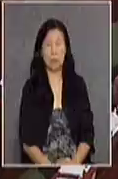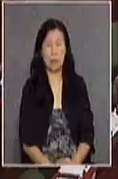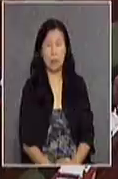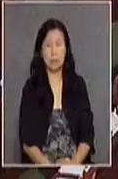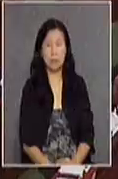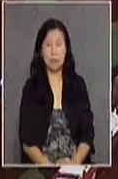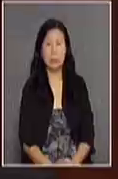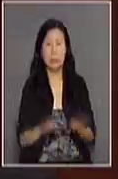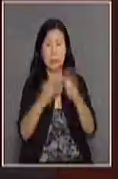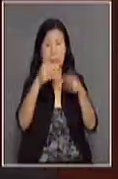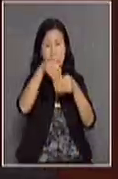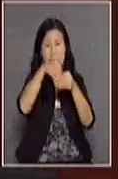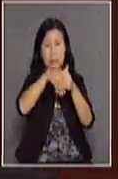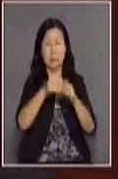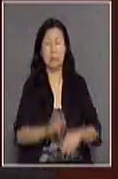開始表決。